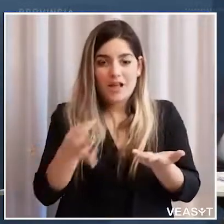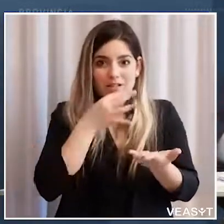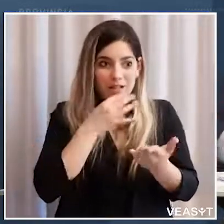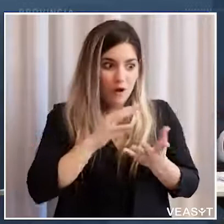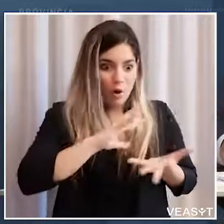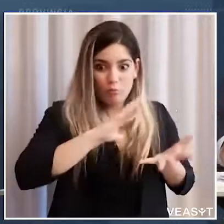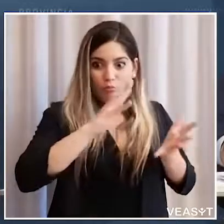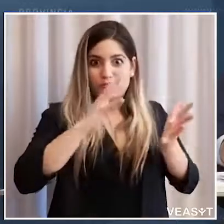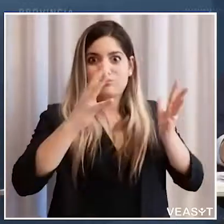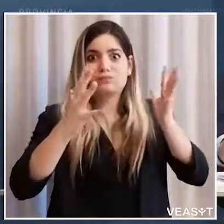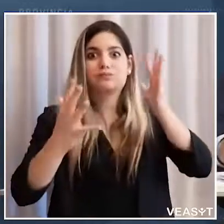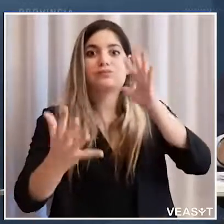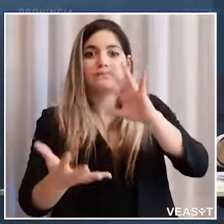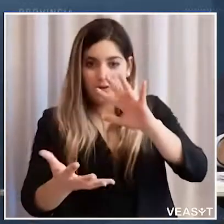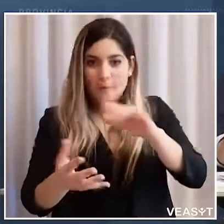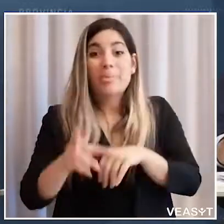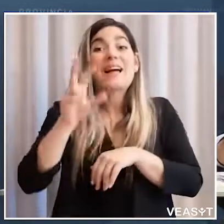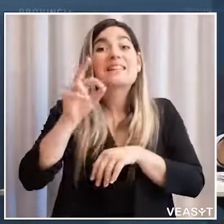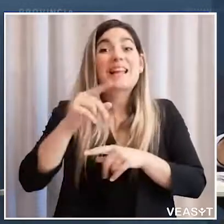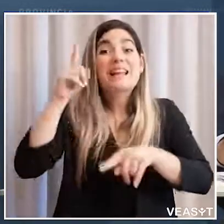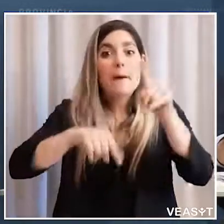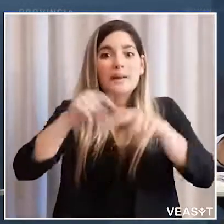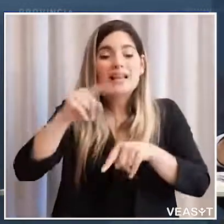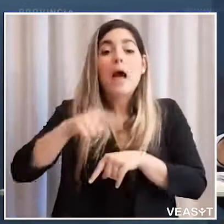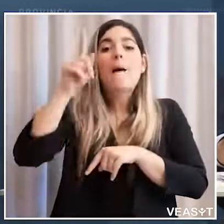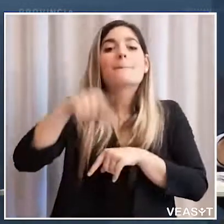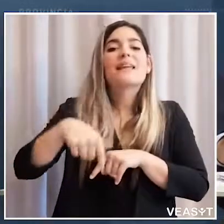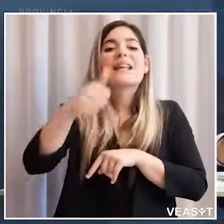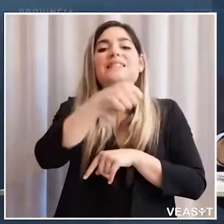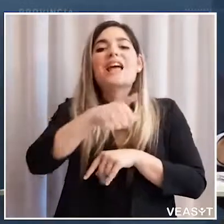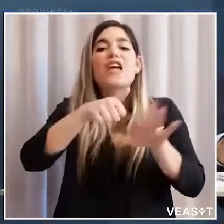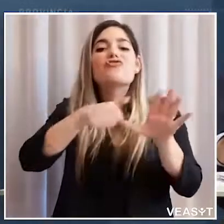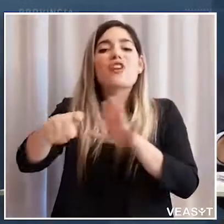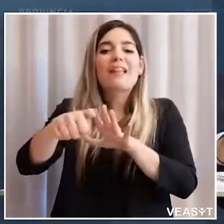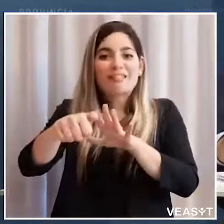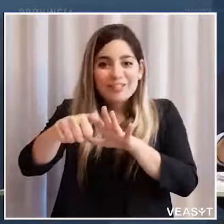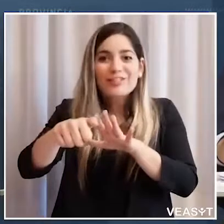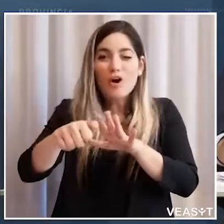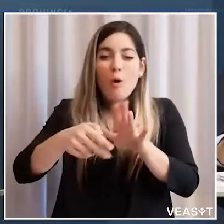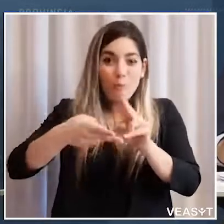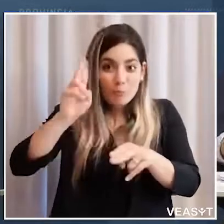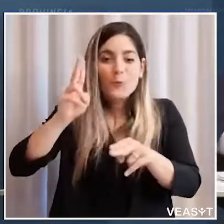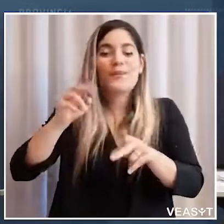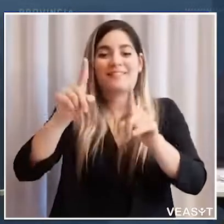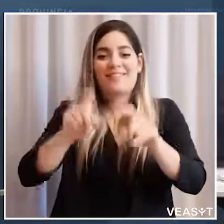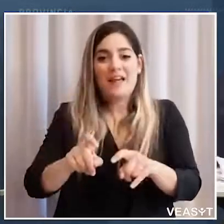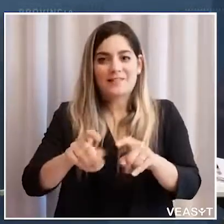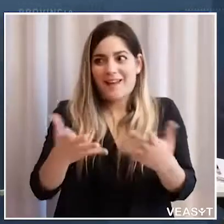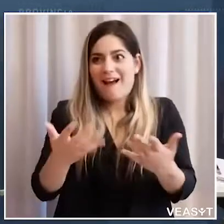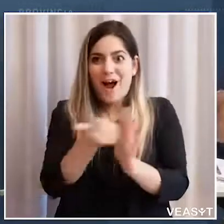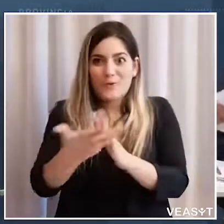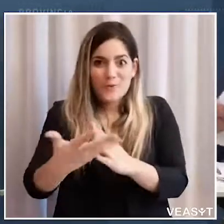come l'inizio per arrivare al massimo il 30 aprile di 1606 test che veramente un numero